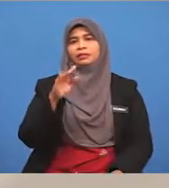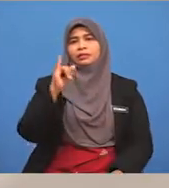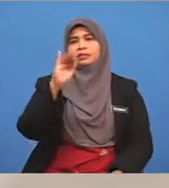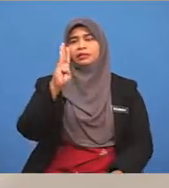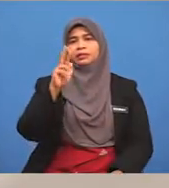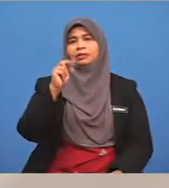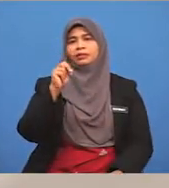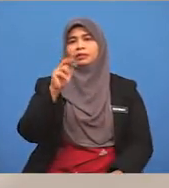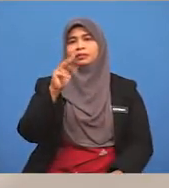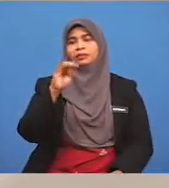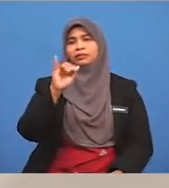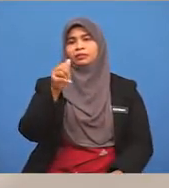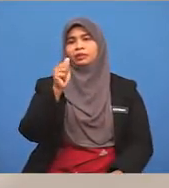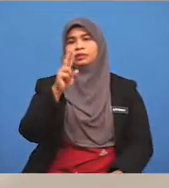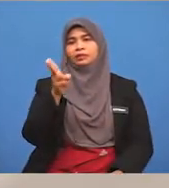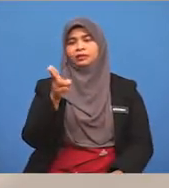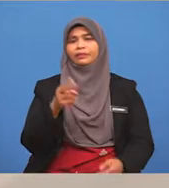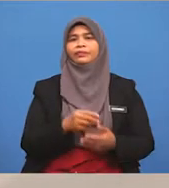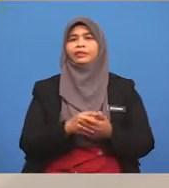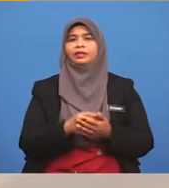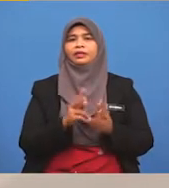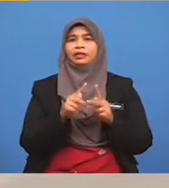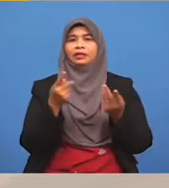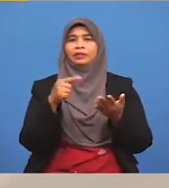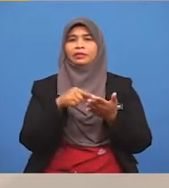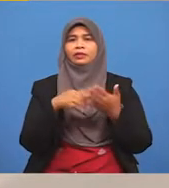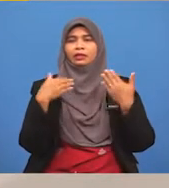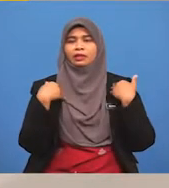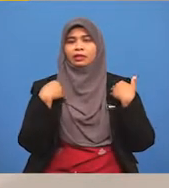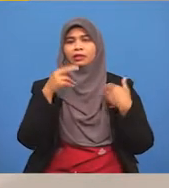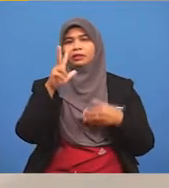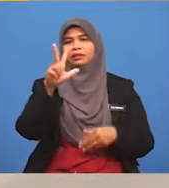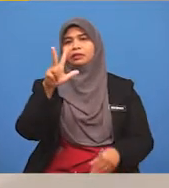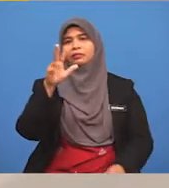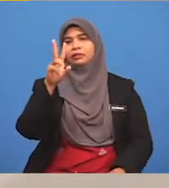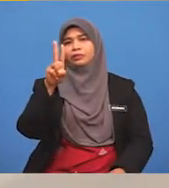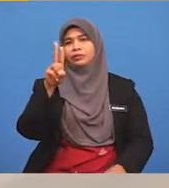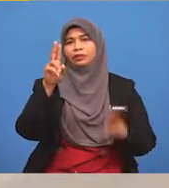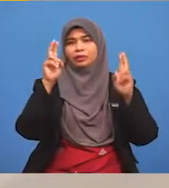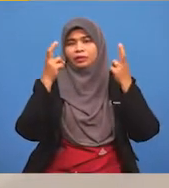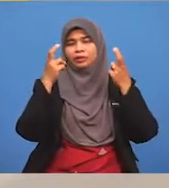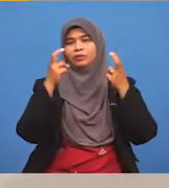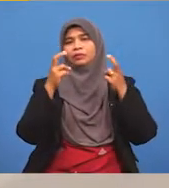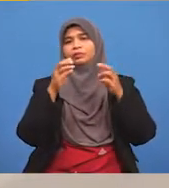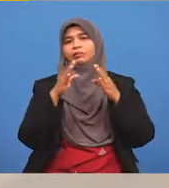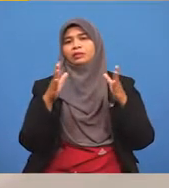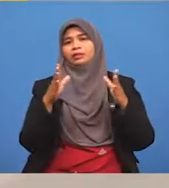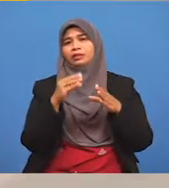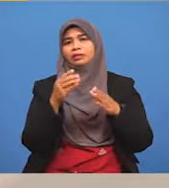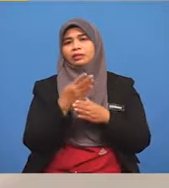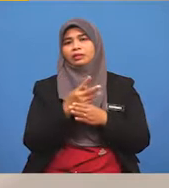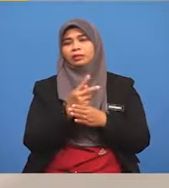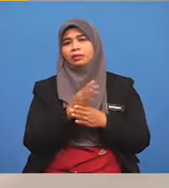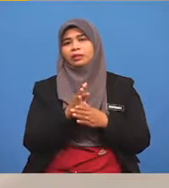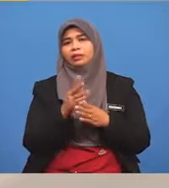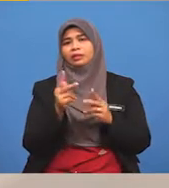Majah. Kitab ini mengandungi 32 tajuk besar dan terbahagi kepada